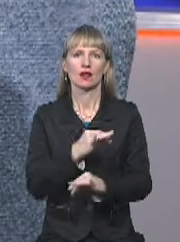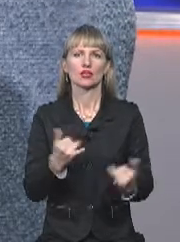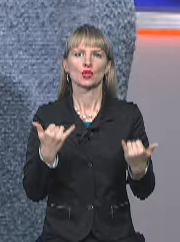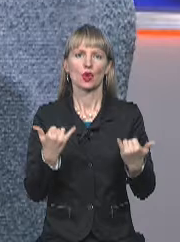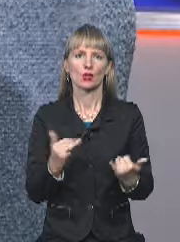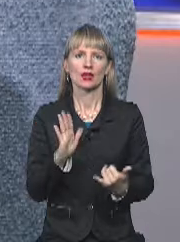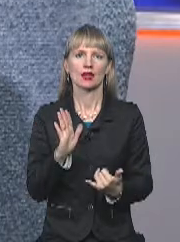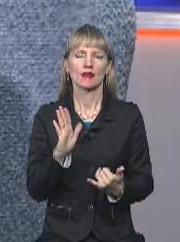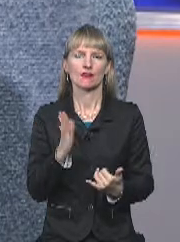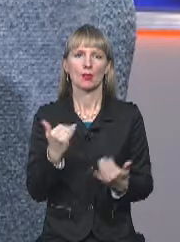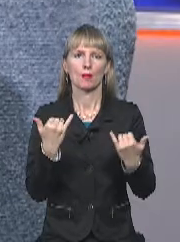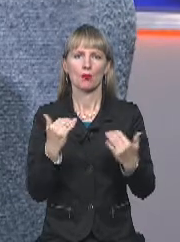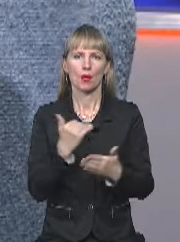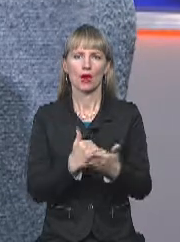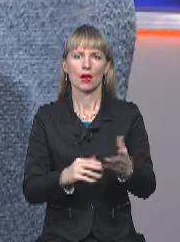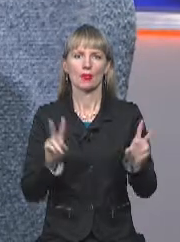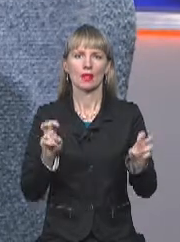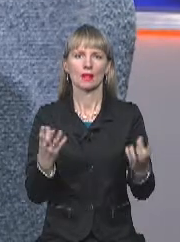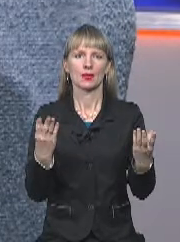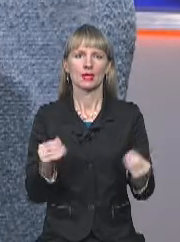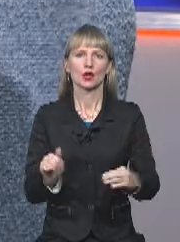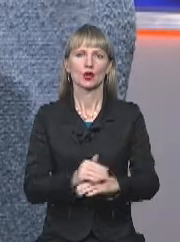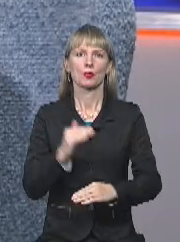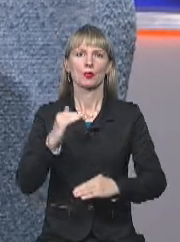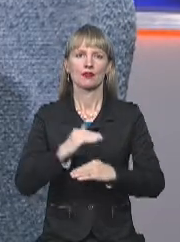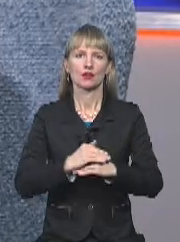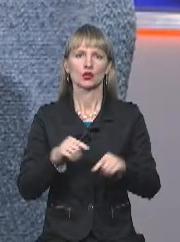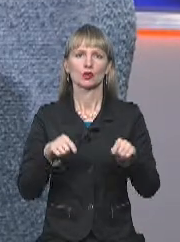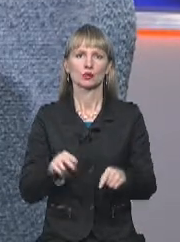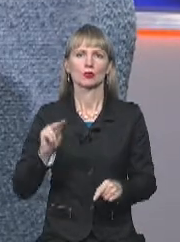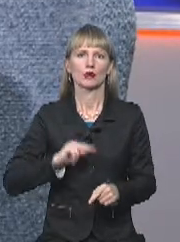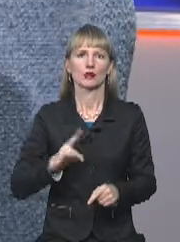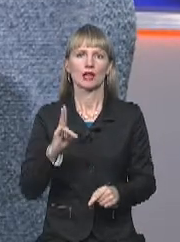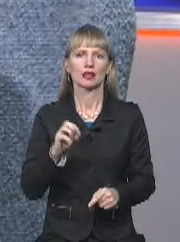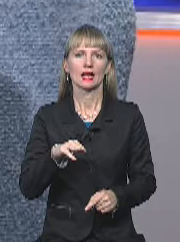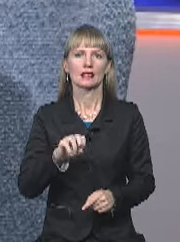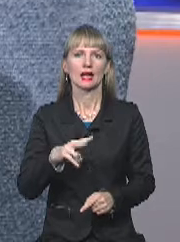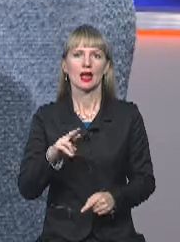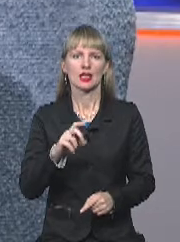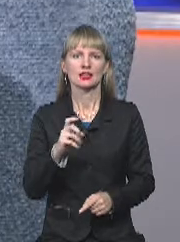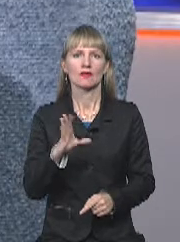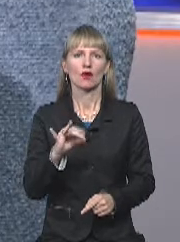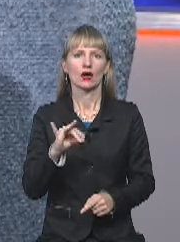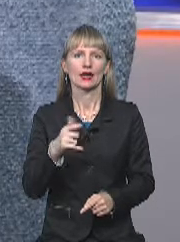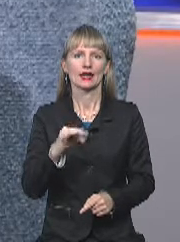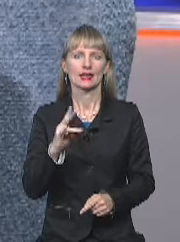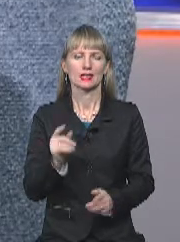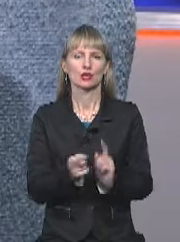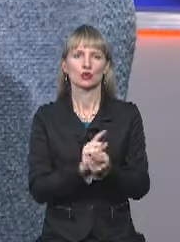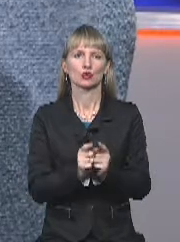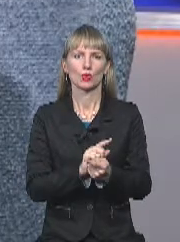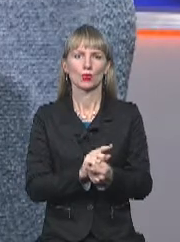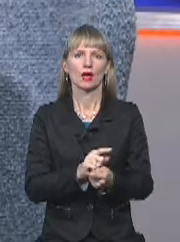сьогодні в ефірі програми «Тема дня». Добрий вечір. В студії працює Наталя Зворигіна. І сурдоперекладом нам